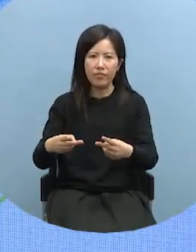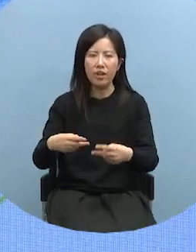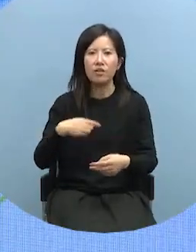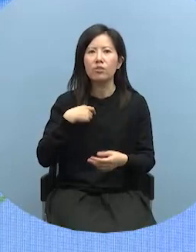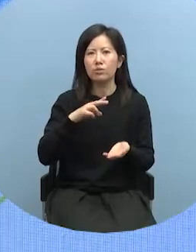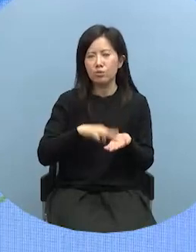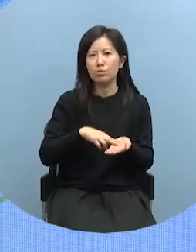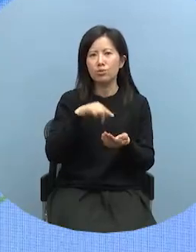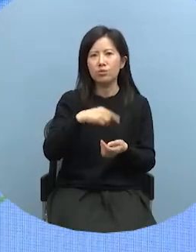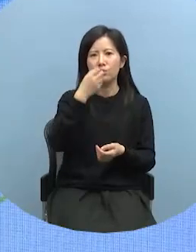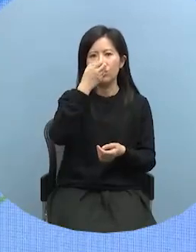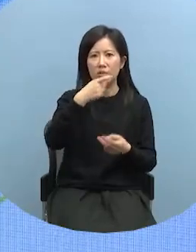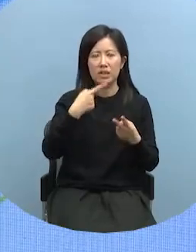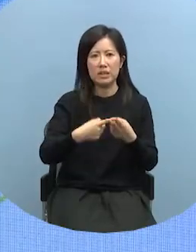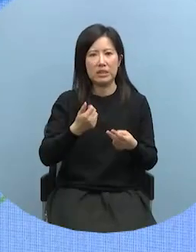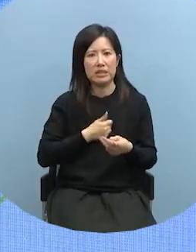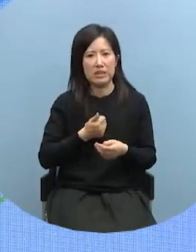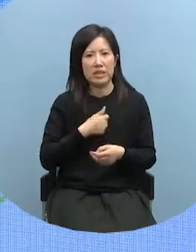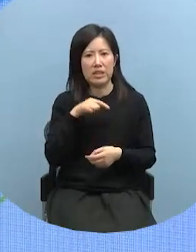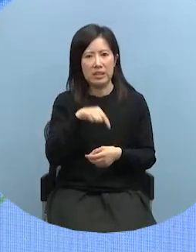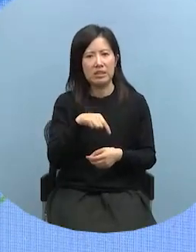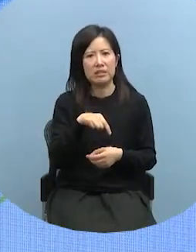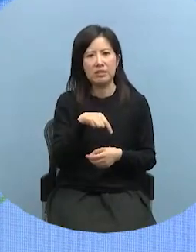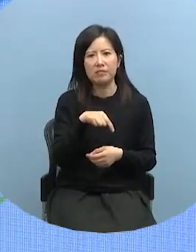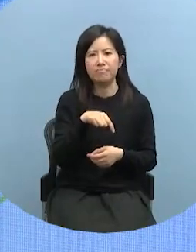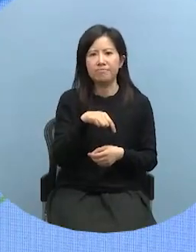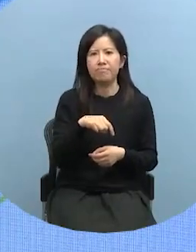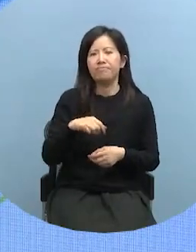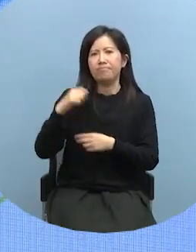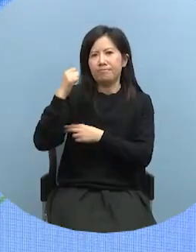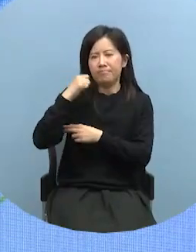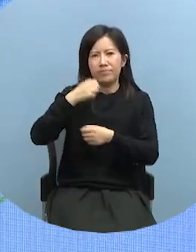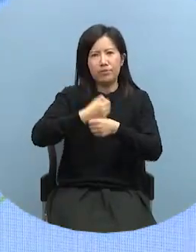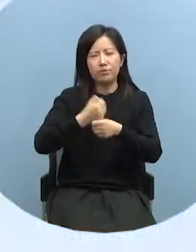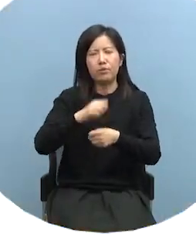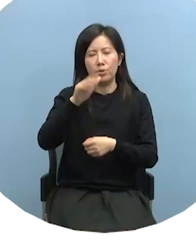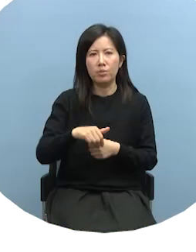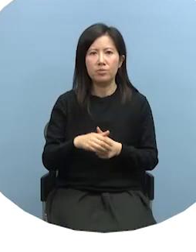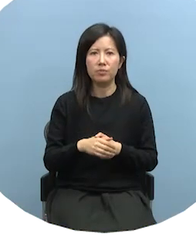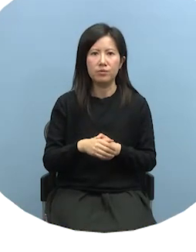我相信香港工程師必定可以在之中大展拳腳。